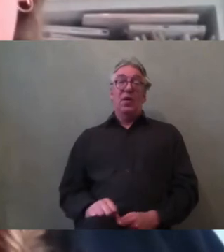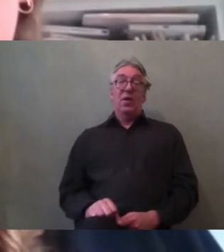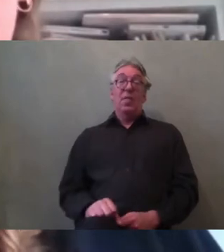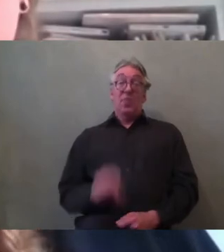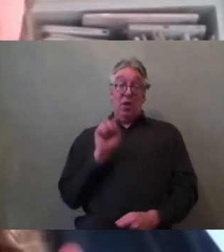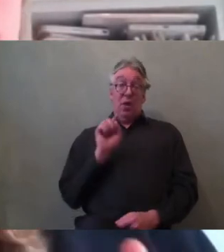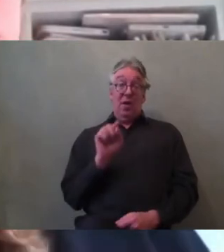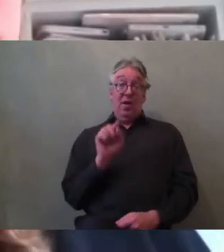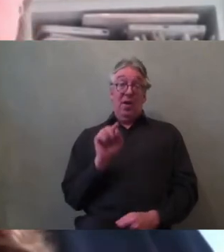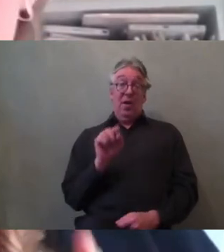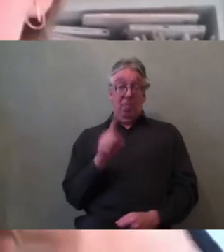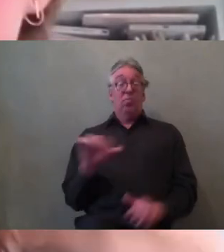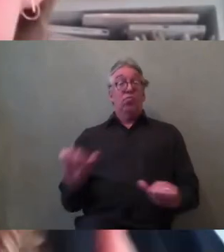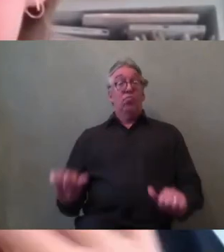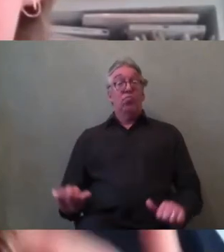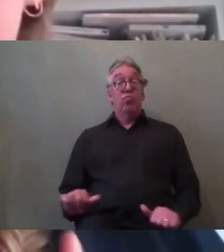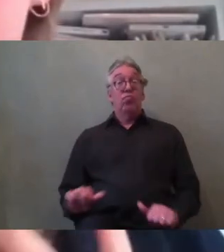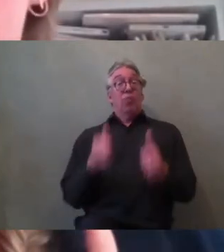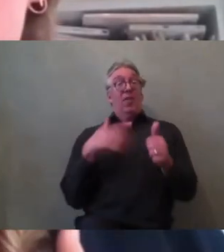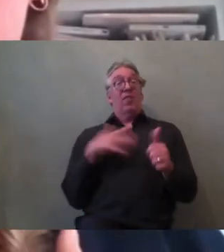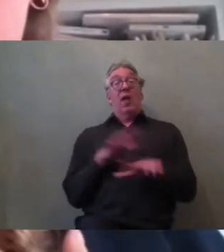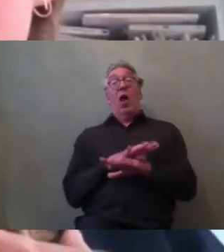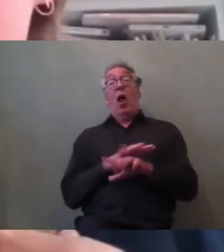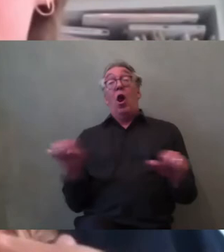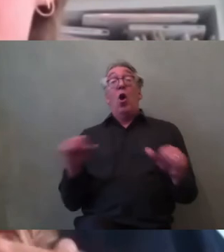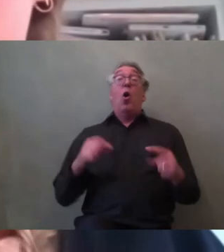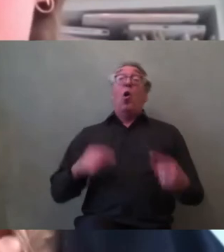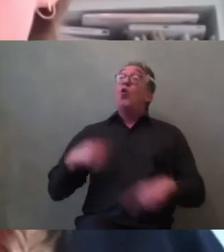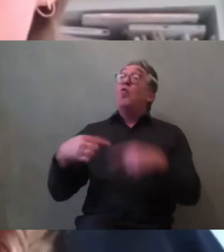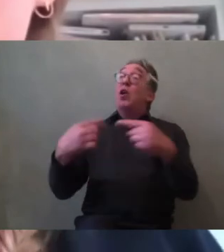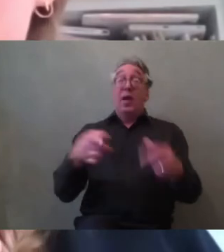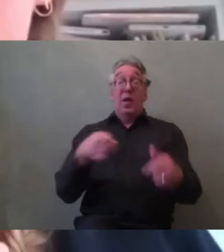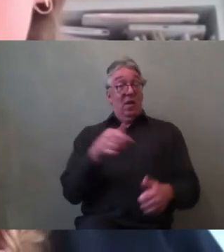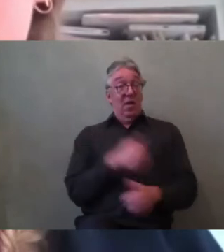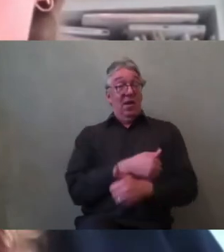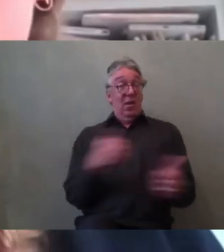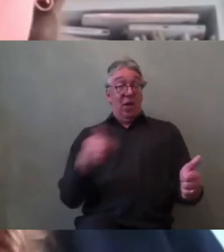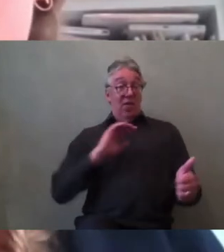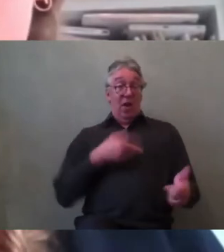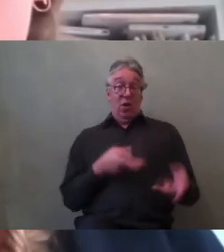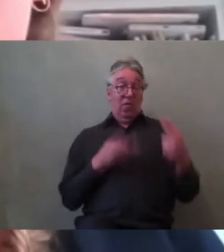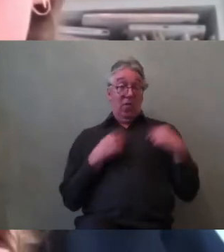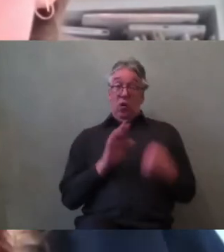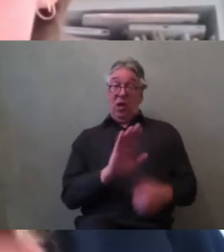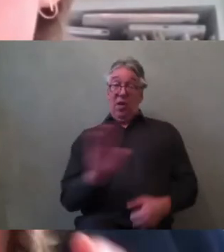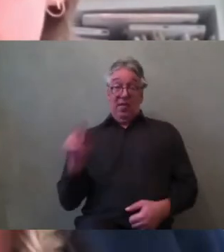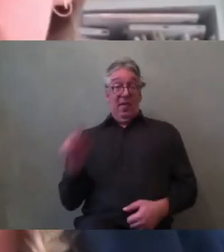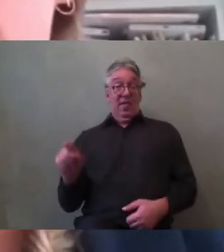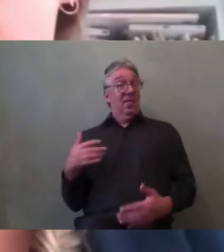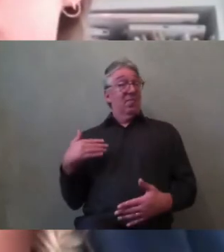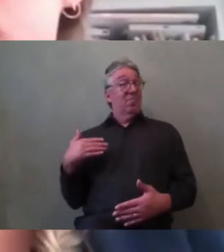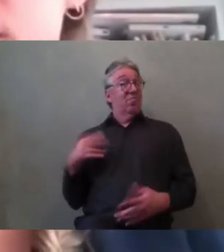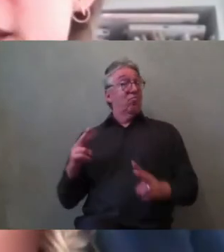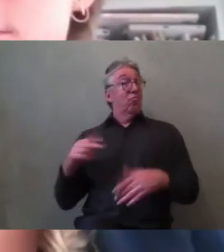Jij bent de start van alle ontwikkeling en jij hebt er ook iedereen draagt een eigen verantwoordelijkheid in dit proces. En schuif het dus niet